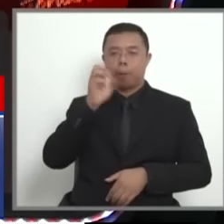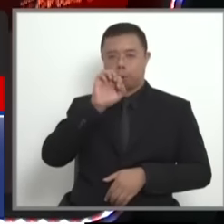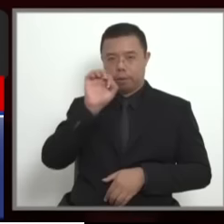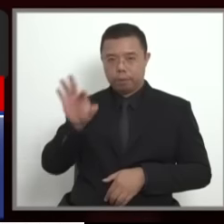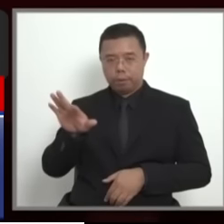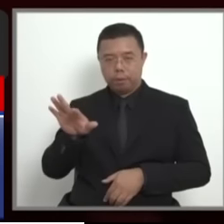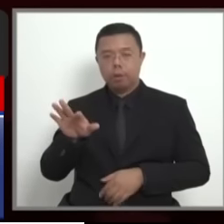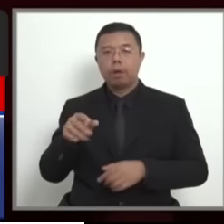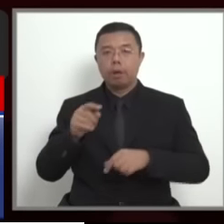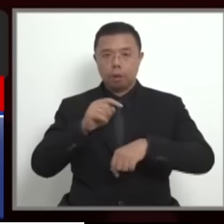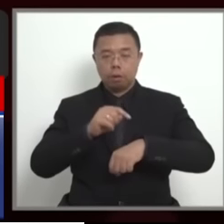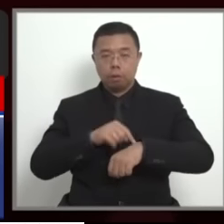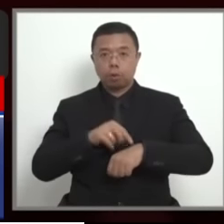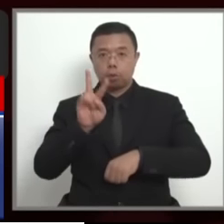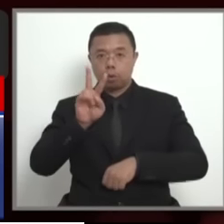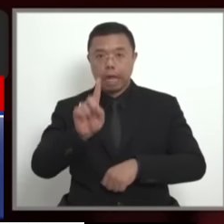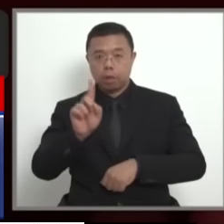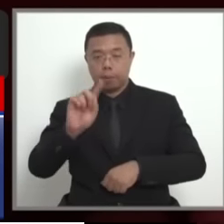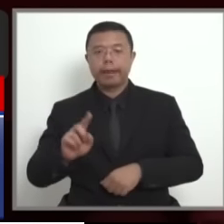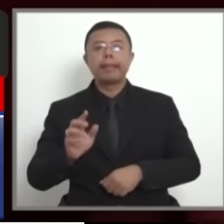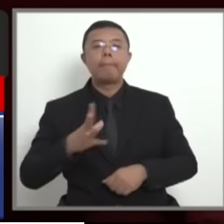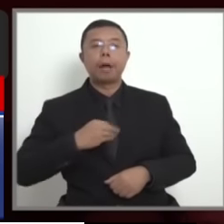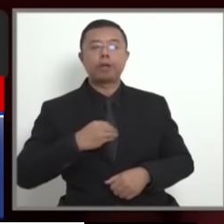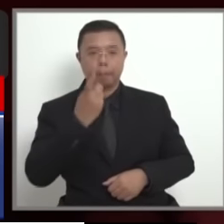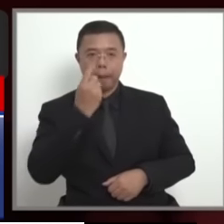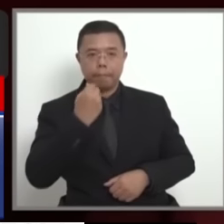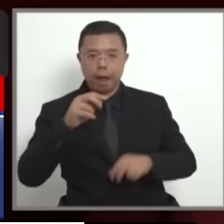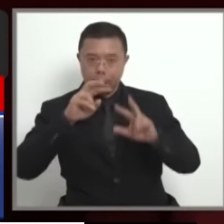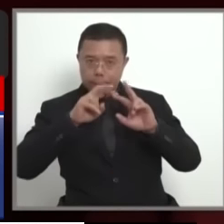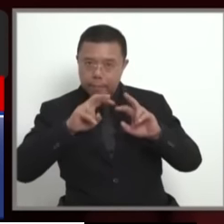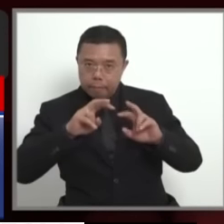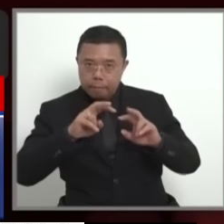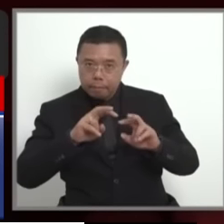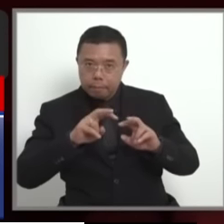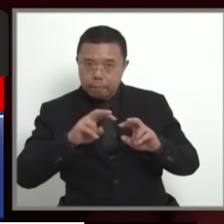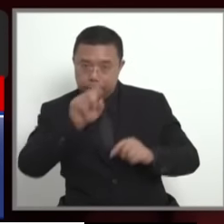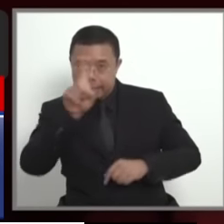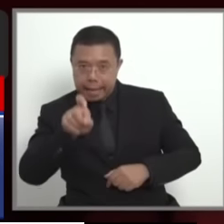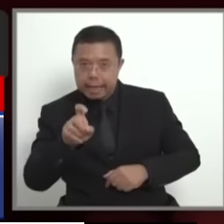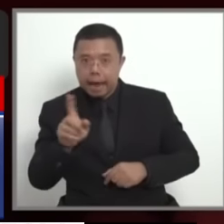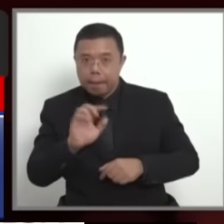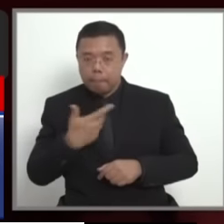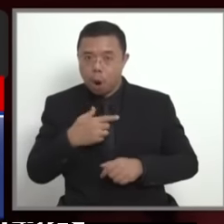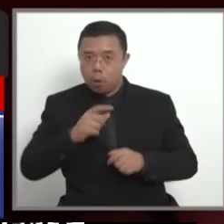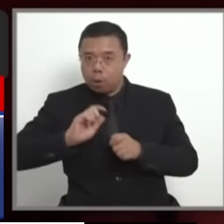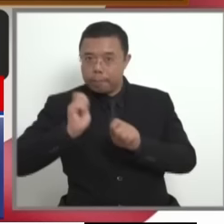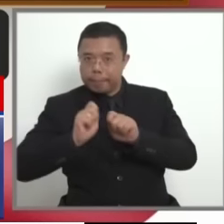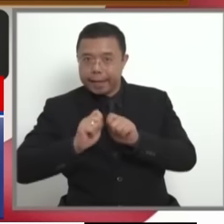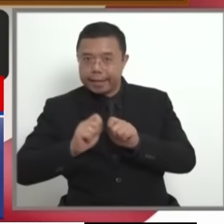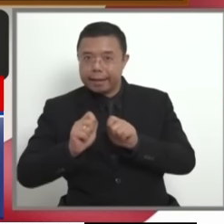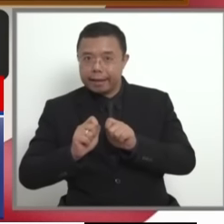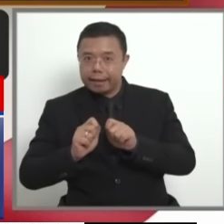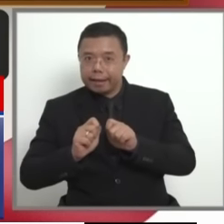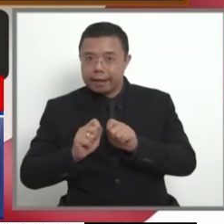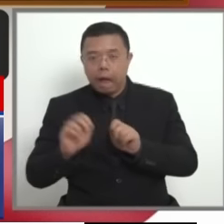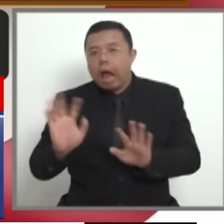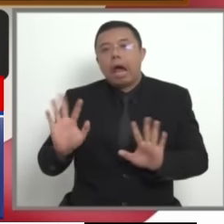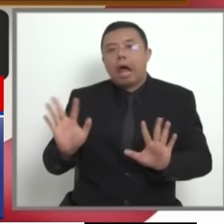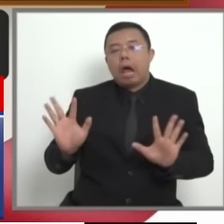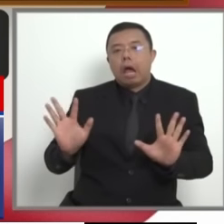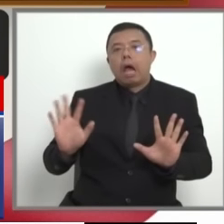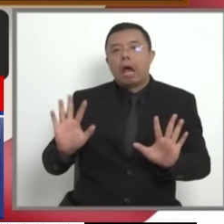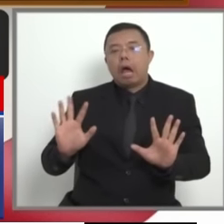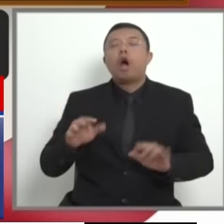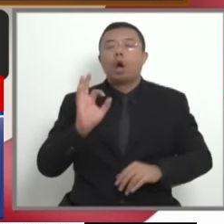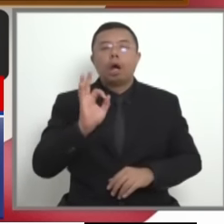waktunya 1 menit silakan dari sekarang jadi Maksudnya bapak mengkoreksi pertanyaan bapak ke saya ya tadi ya tidak Pak Oh